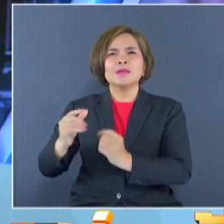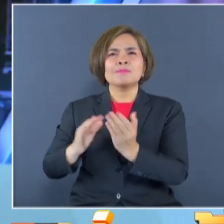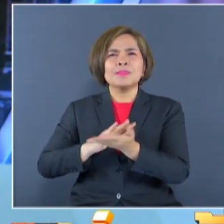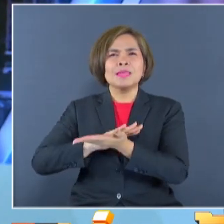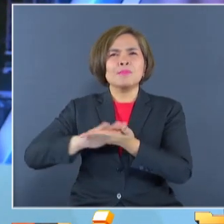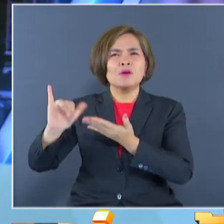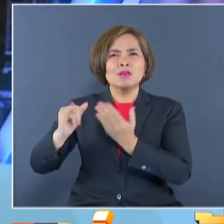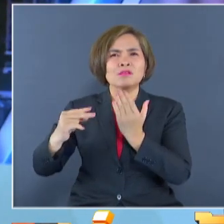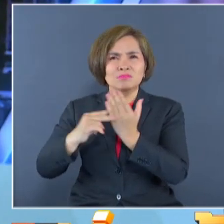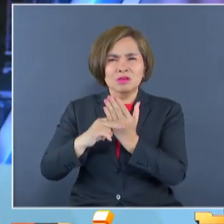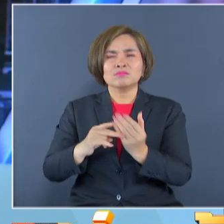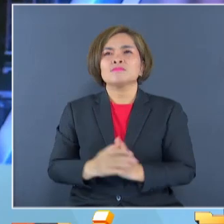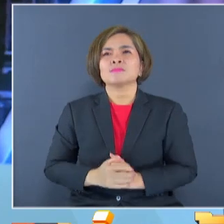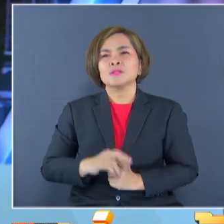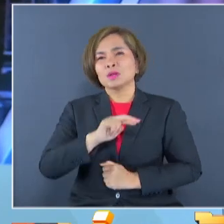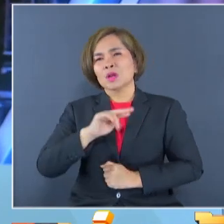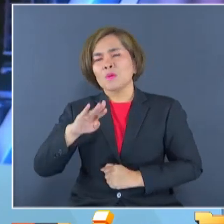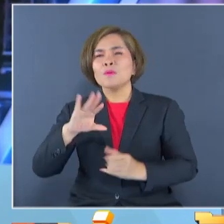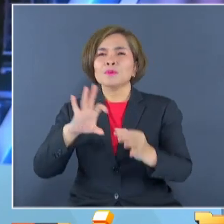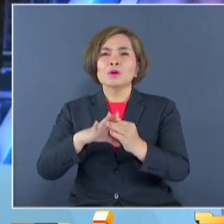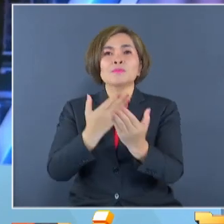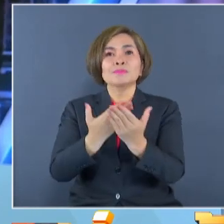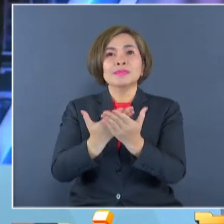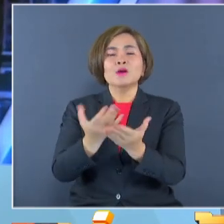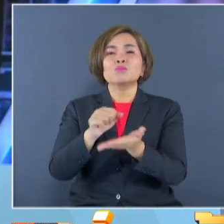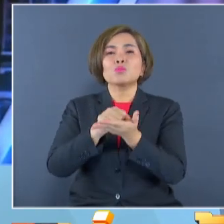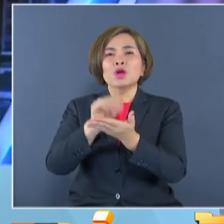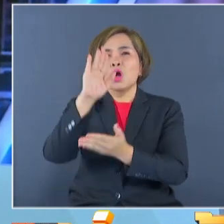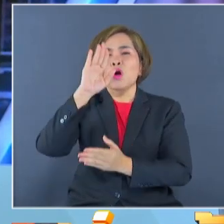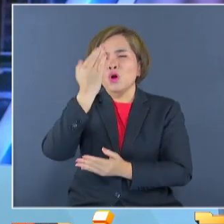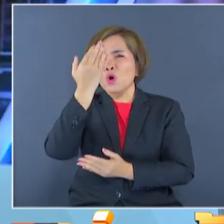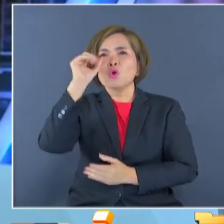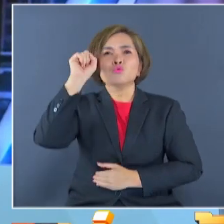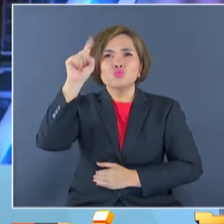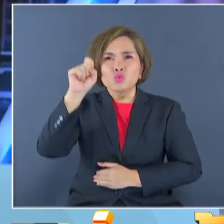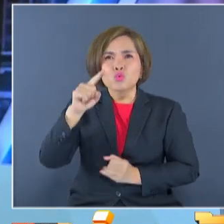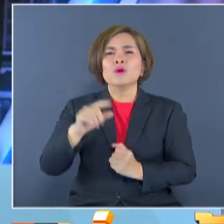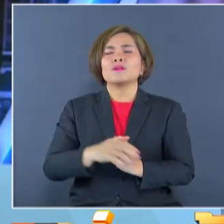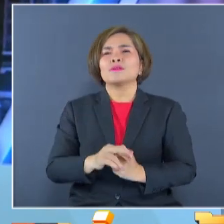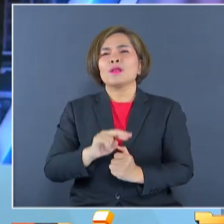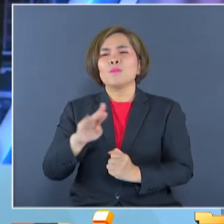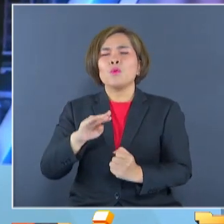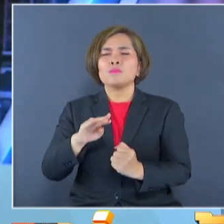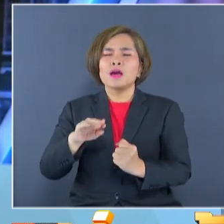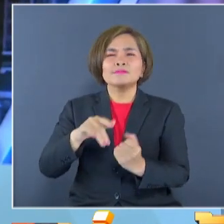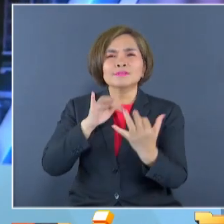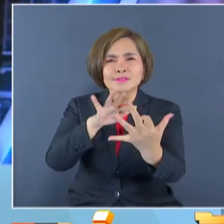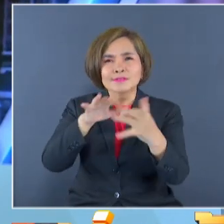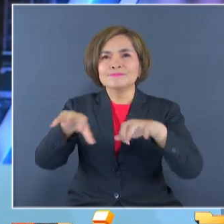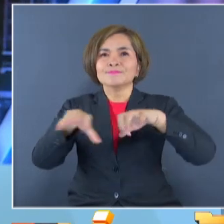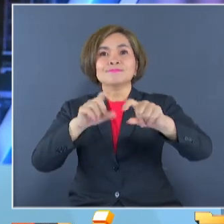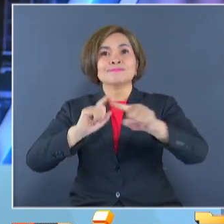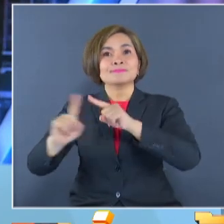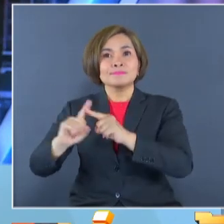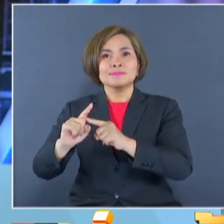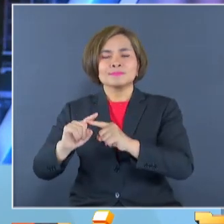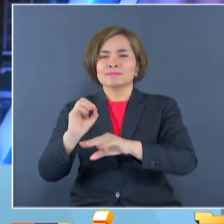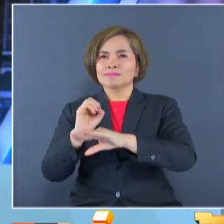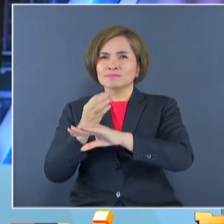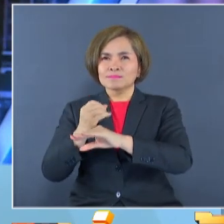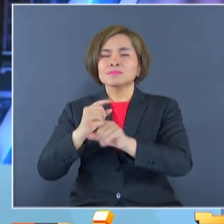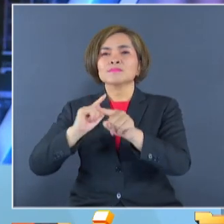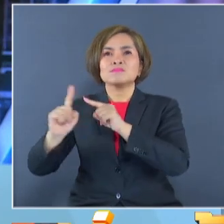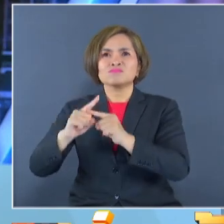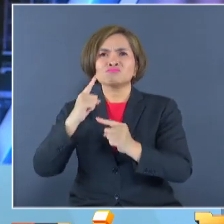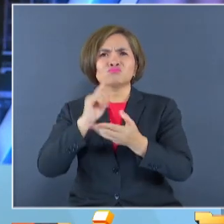านโยธา มโารเก็บค่าผ่านทางและบบสือสารการบริหารจlove Stunden r artillery งญาหแ ยังไม่เศษ